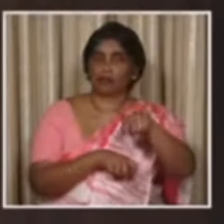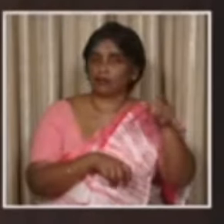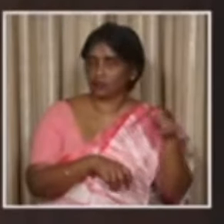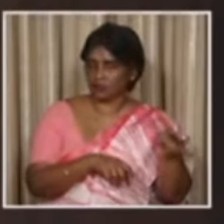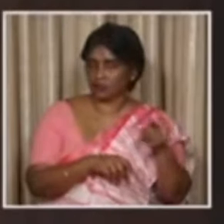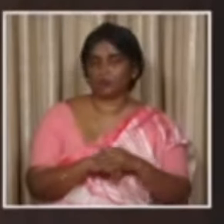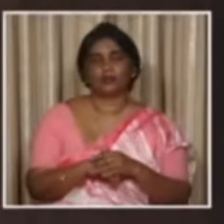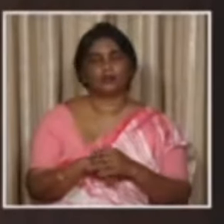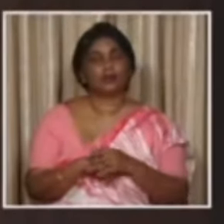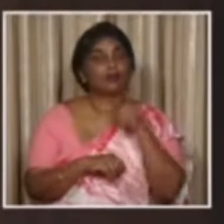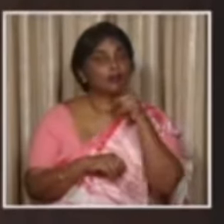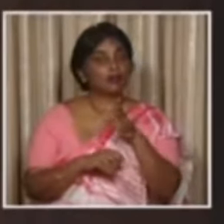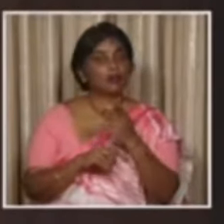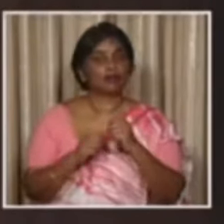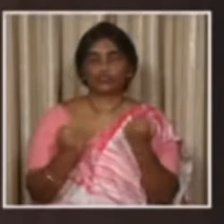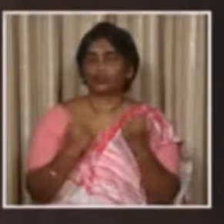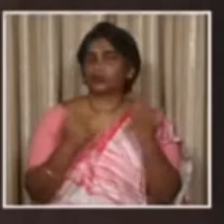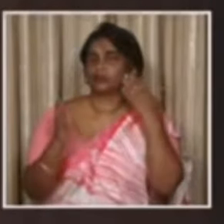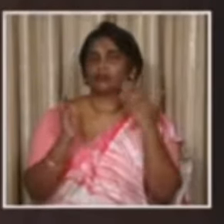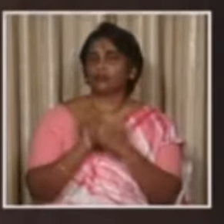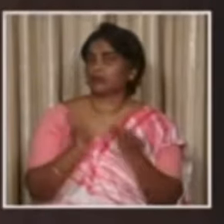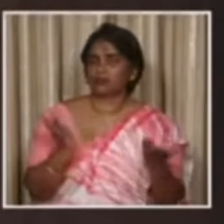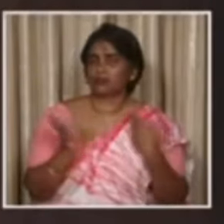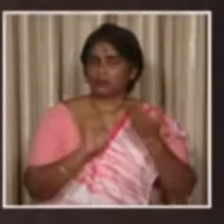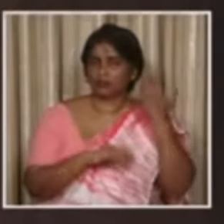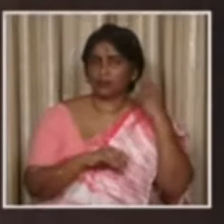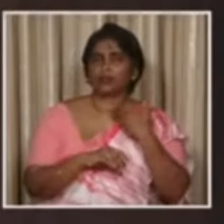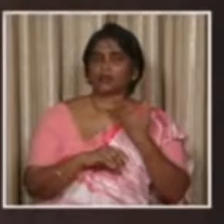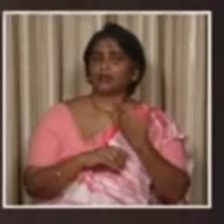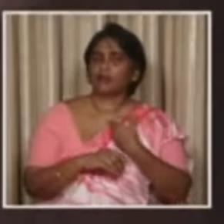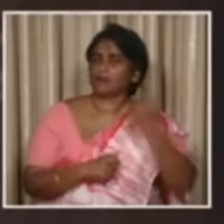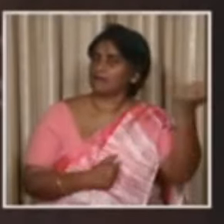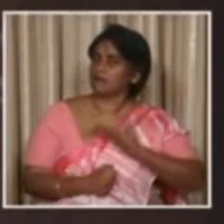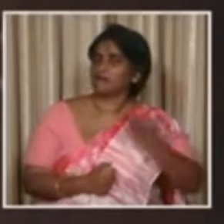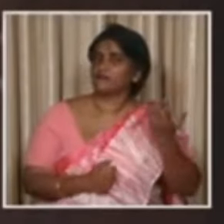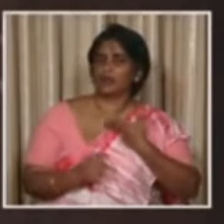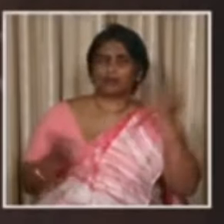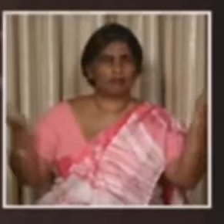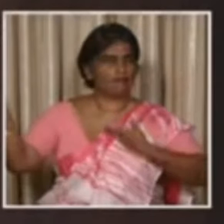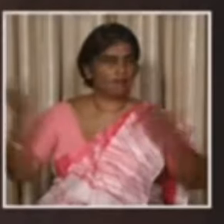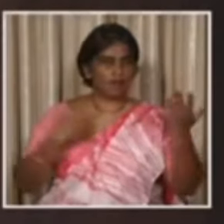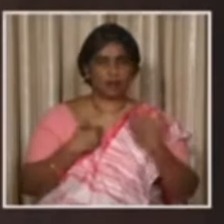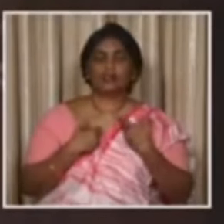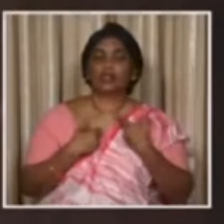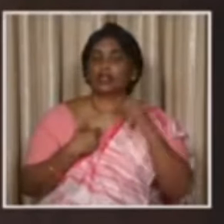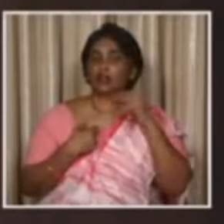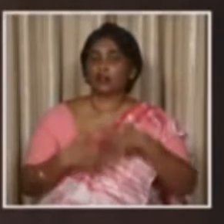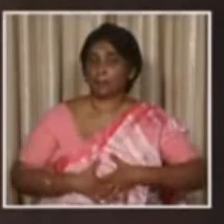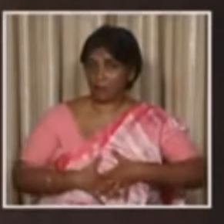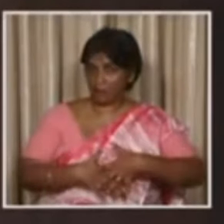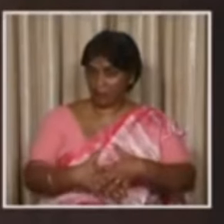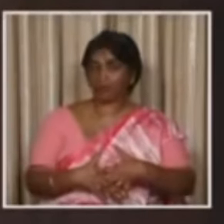ක්‍රීඩකයෝ. එයාගේ ෆිට්නස් ගැන අපි කතා කරපුවා මම ඒ කාලේ මට බාර දුන්නා හැමතැනකින්. මං කිව්වා බඩ වැඩි